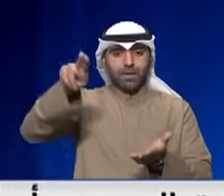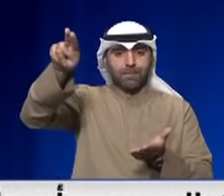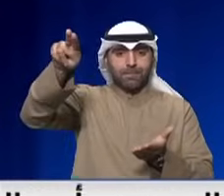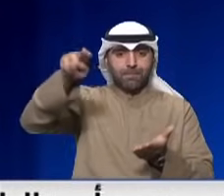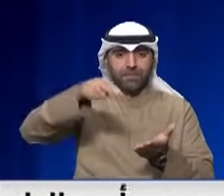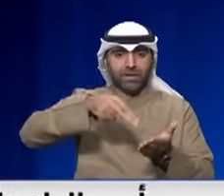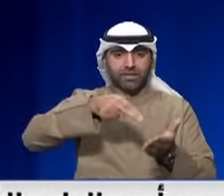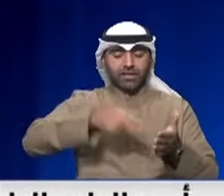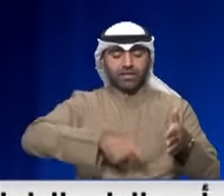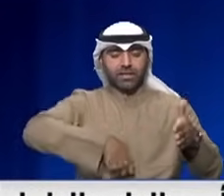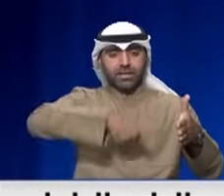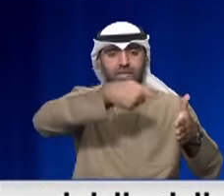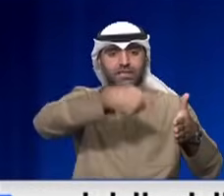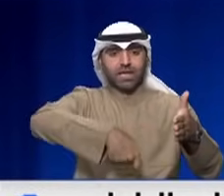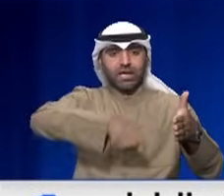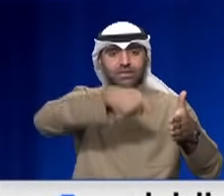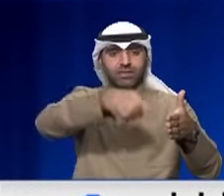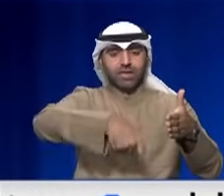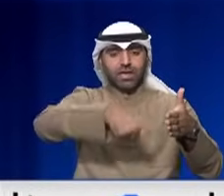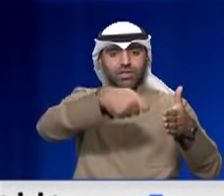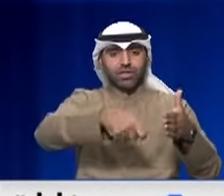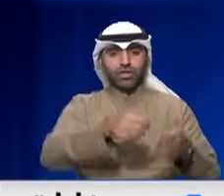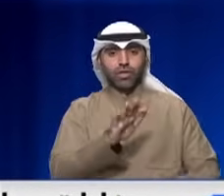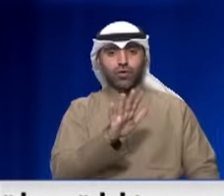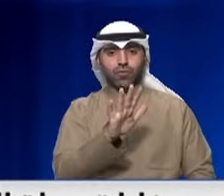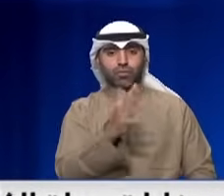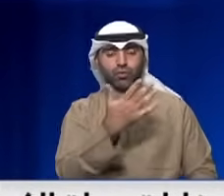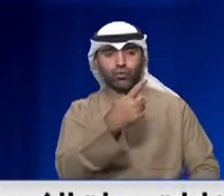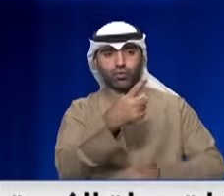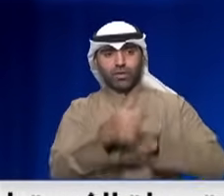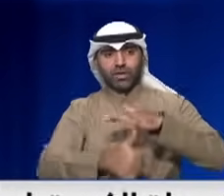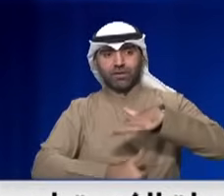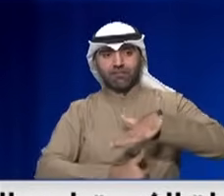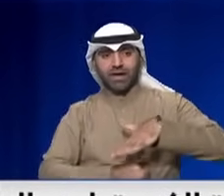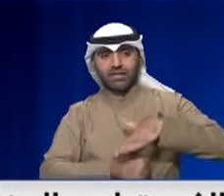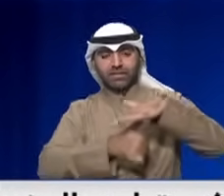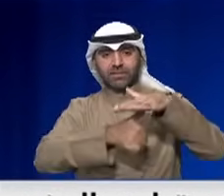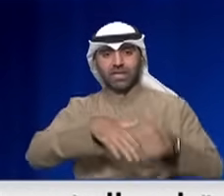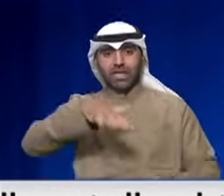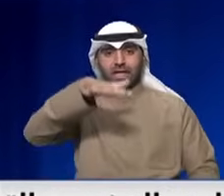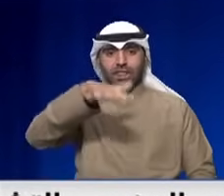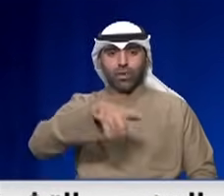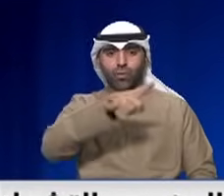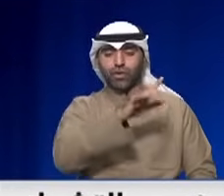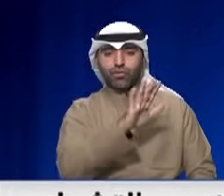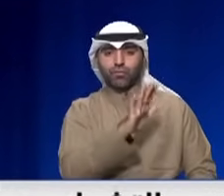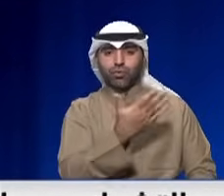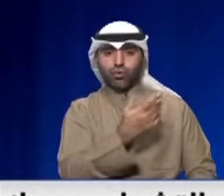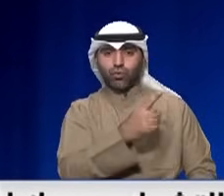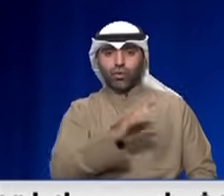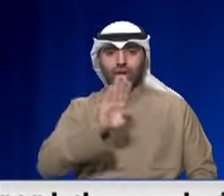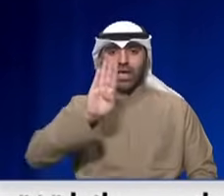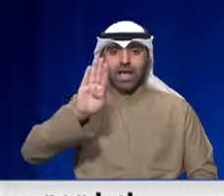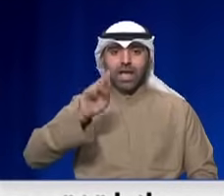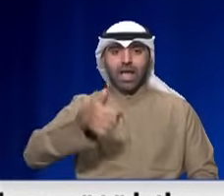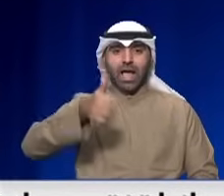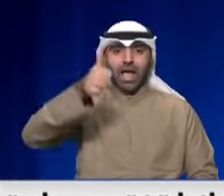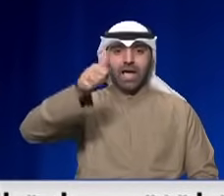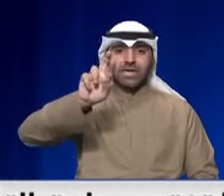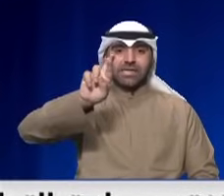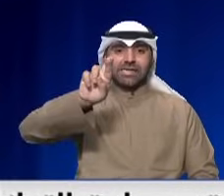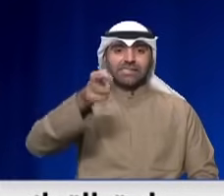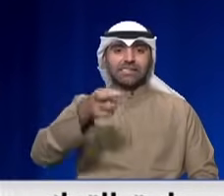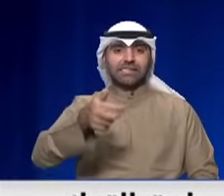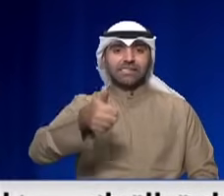تعزيه من فخامه الرئيس قاسم جارت كايف رئيس جمهوريه كازاخستان الصديقه اعرب فيها فخامته